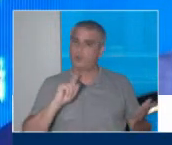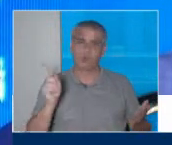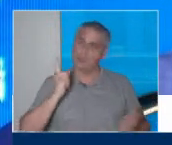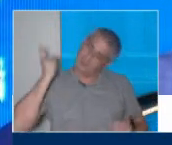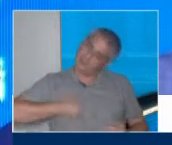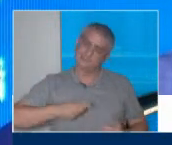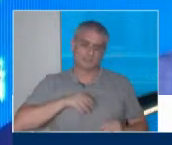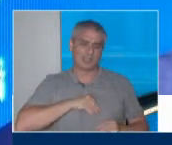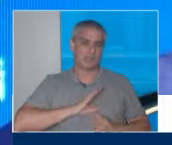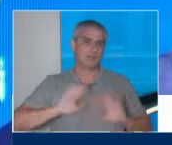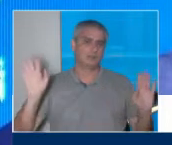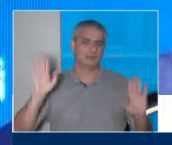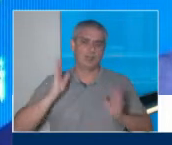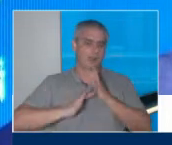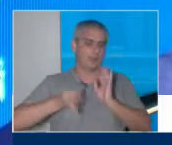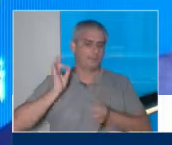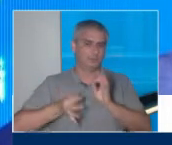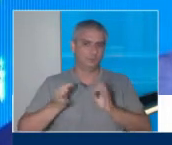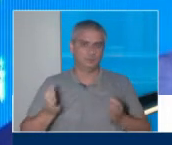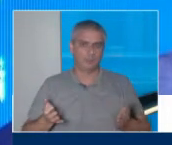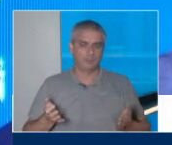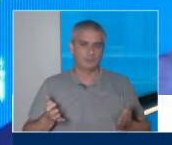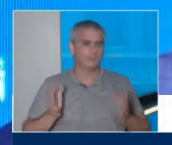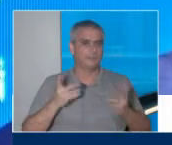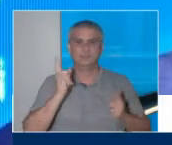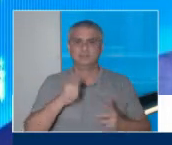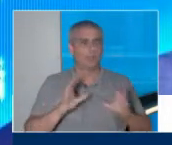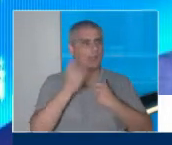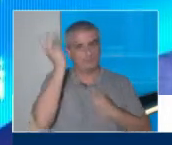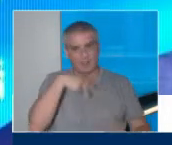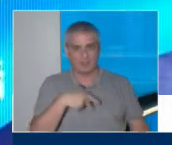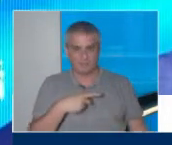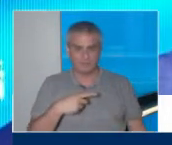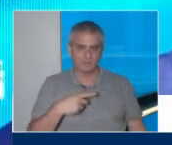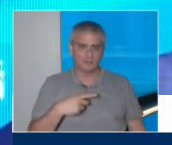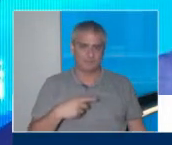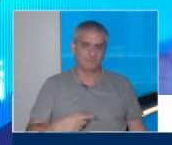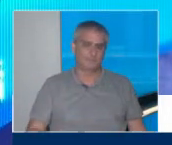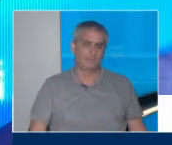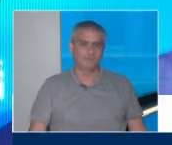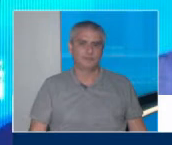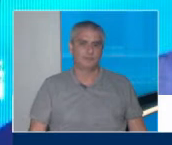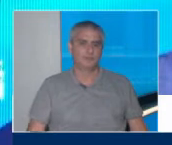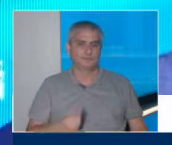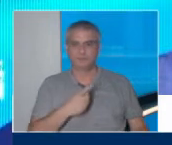לציית לבית המשפט? מה אמור העם להבין כשדודי אמסלם מועמד לשר